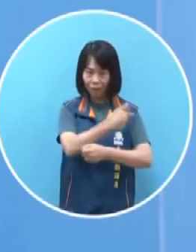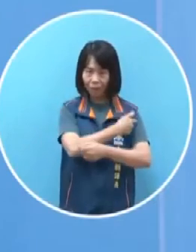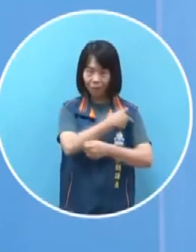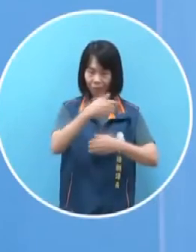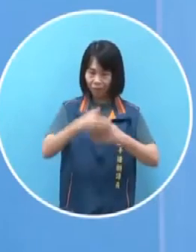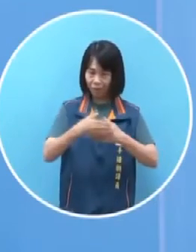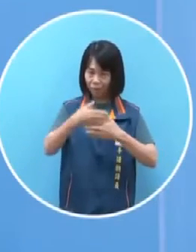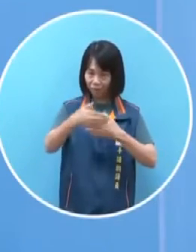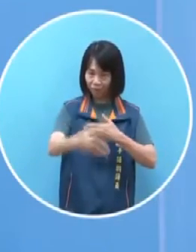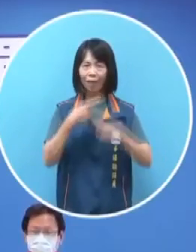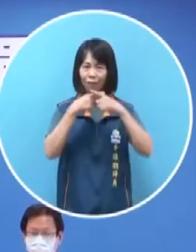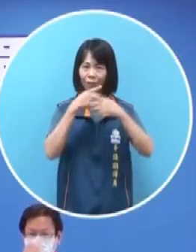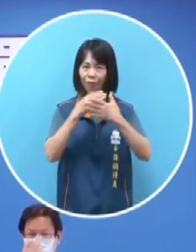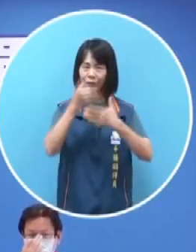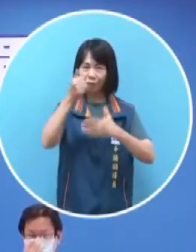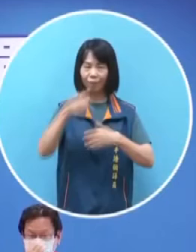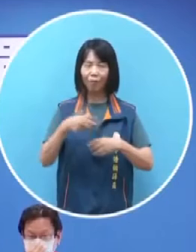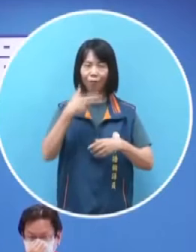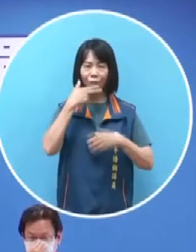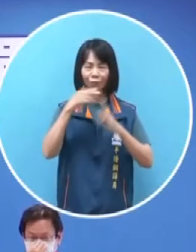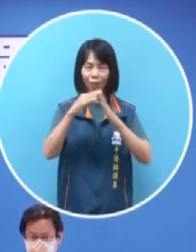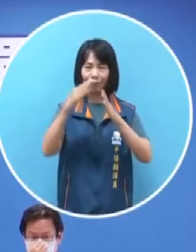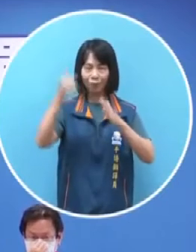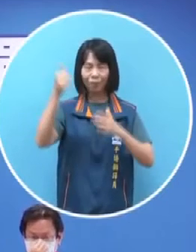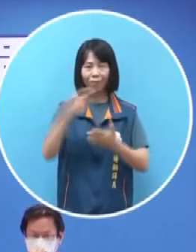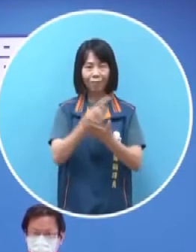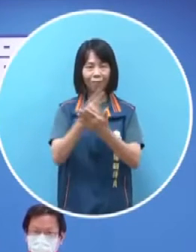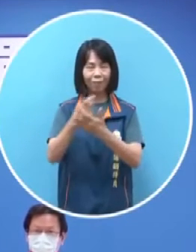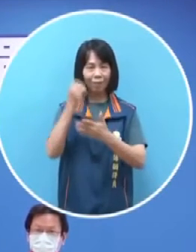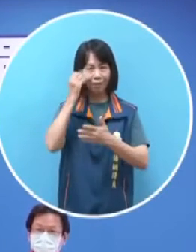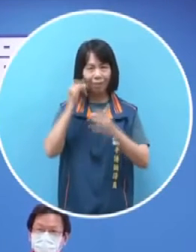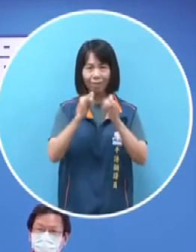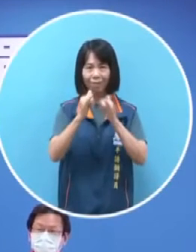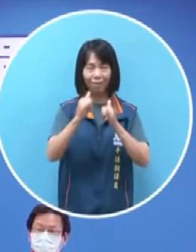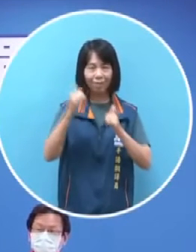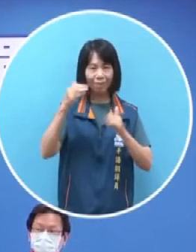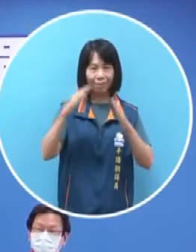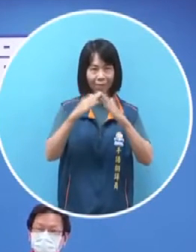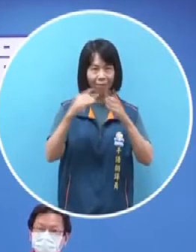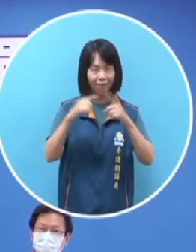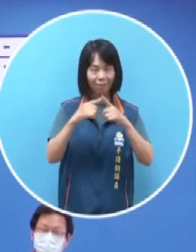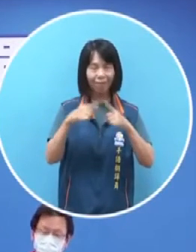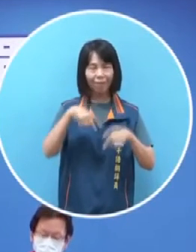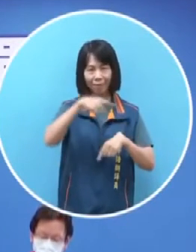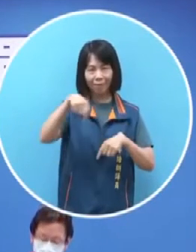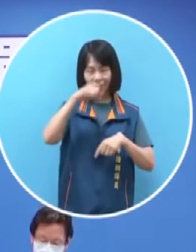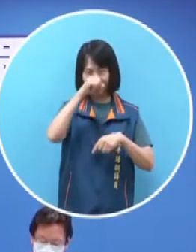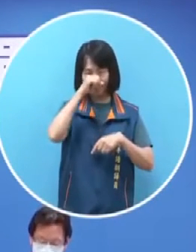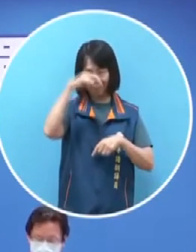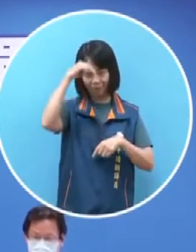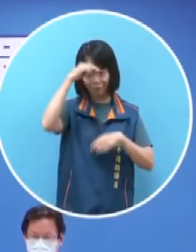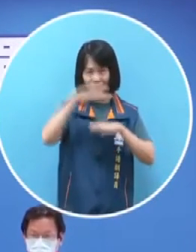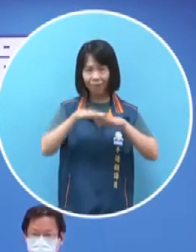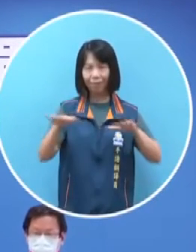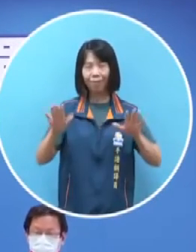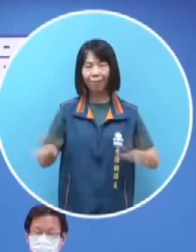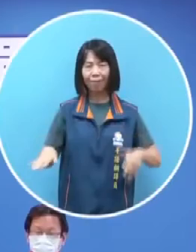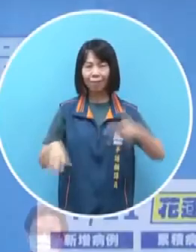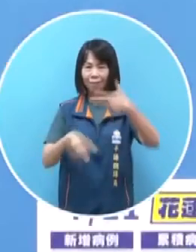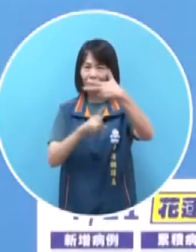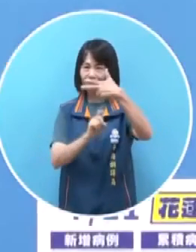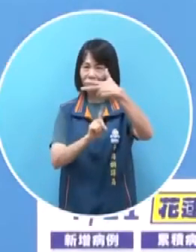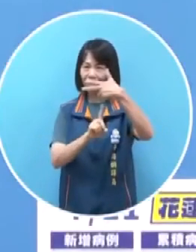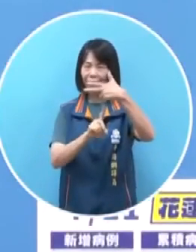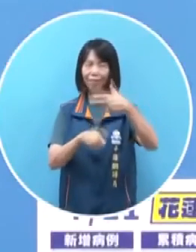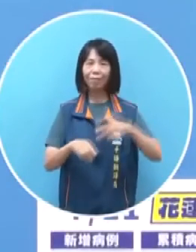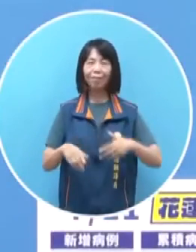贞惠表示，7月13号、14号长者莫德纳疫苗预约状况，7月13号除了花莲高工之外，花莲市吉安乡以及